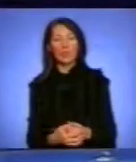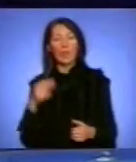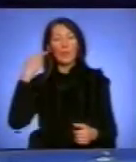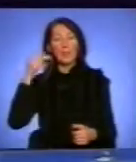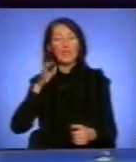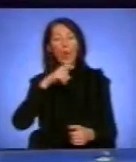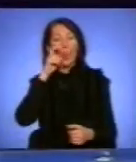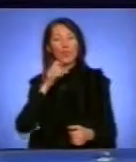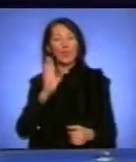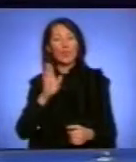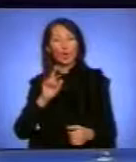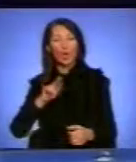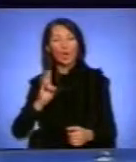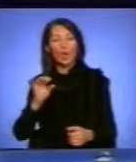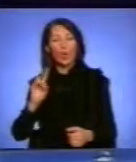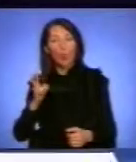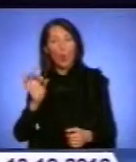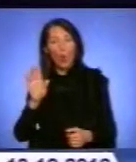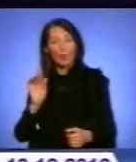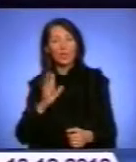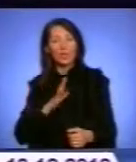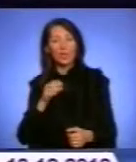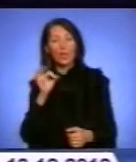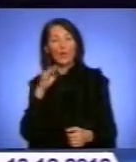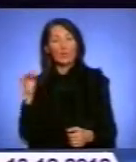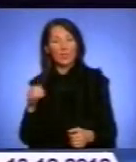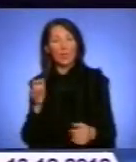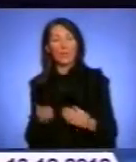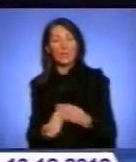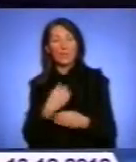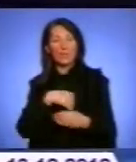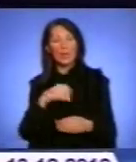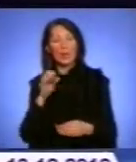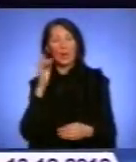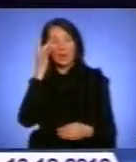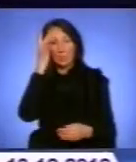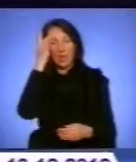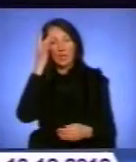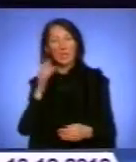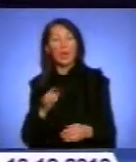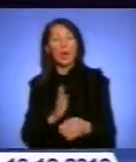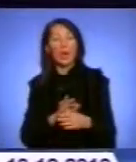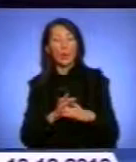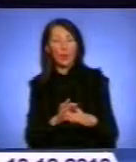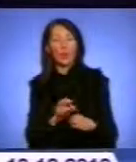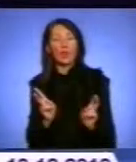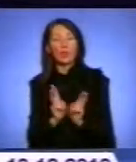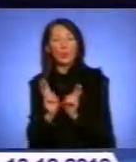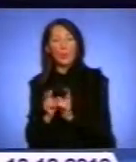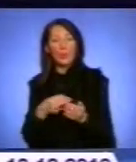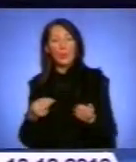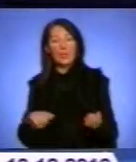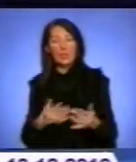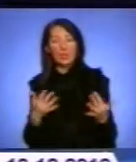Президент України Віктор Янукович, перебуваючи з офіційним візитом у Республіці Індія, провів кілька зустрічей та підписав низку двосторонніх